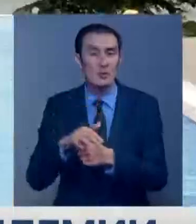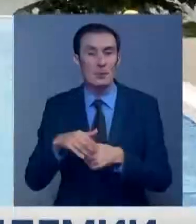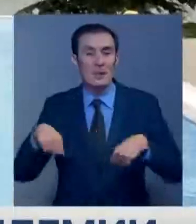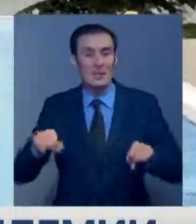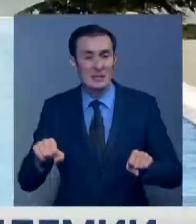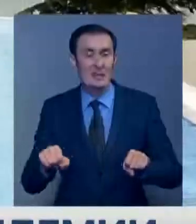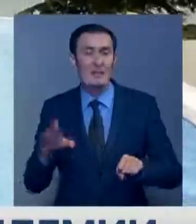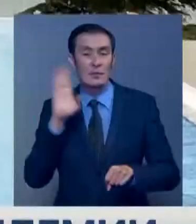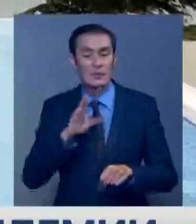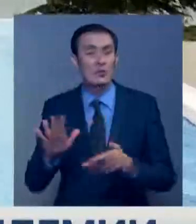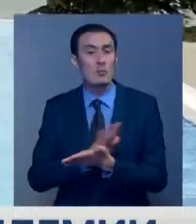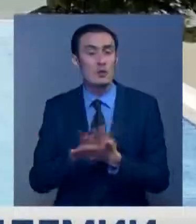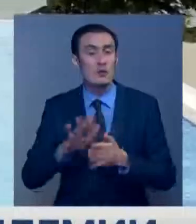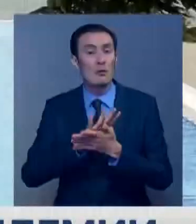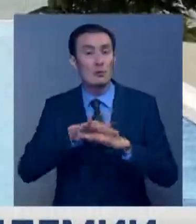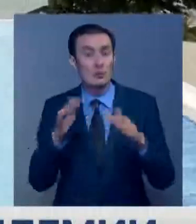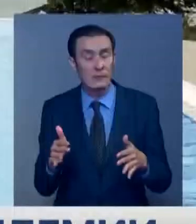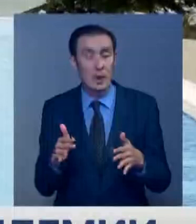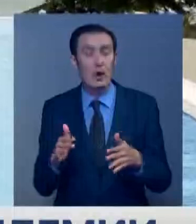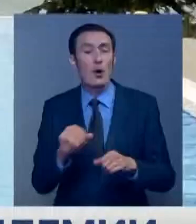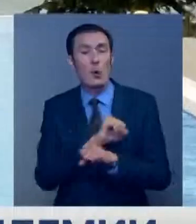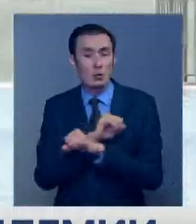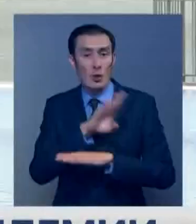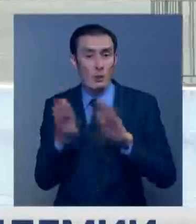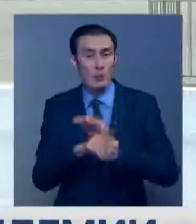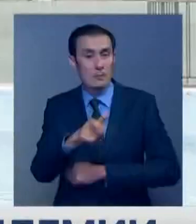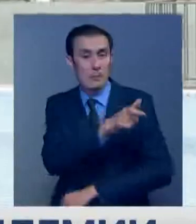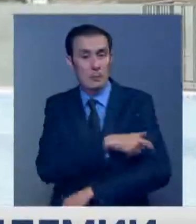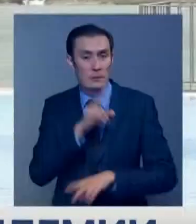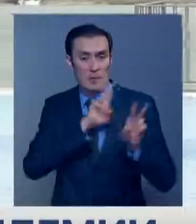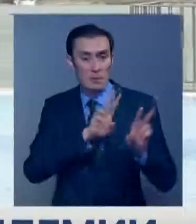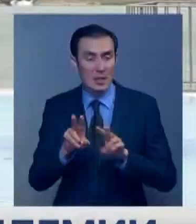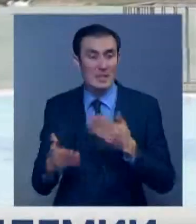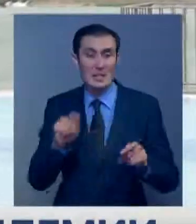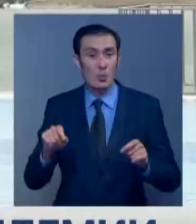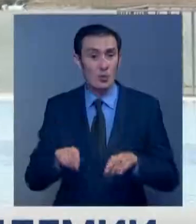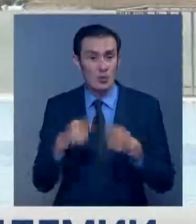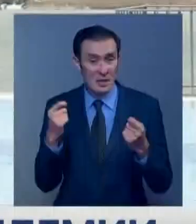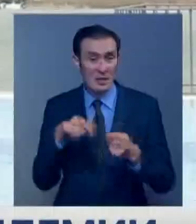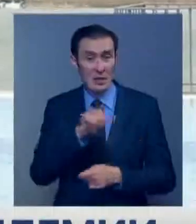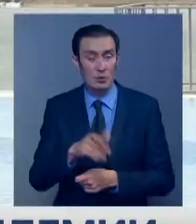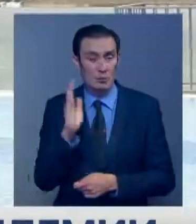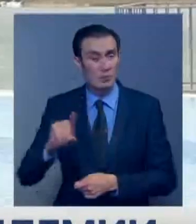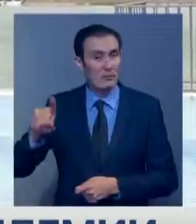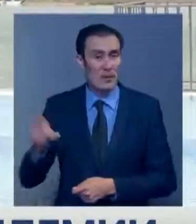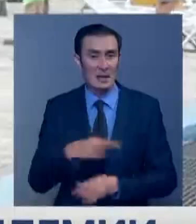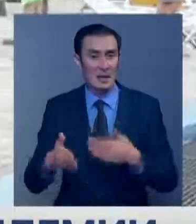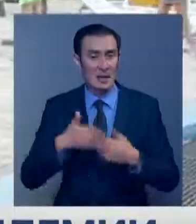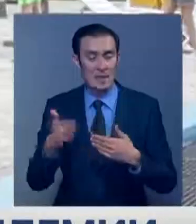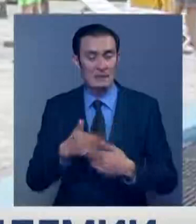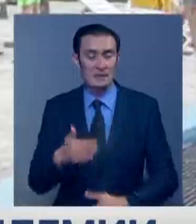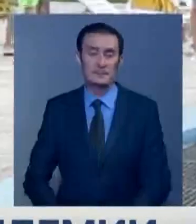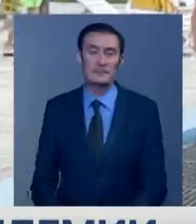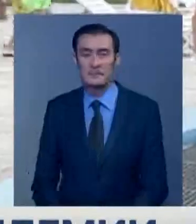а также для уборщиков мусора. Отдых под надзором патрульных, которые в случае нарушений недобросовестных граждан привлекают к ответственности.